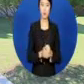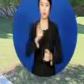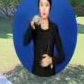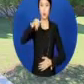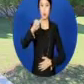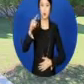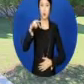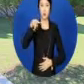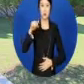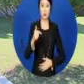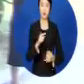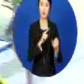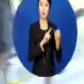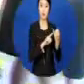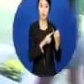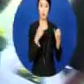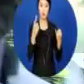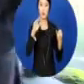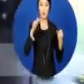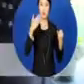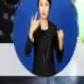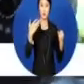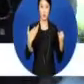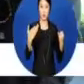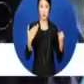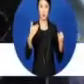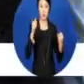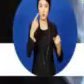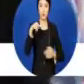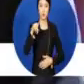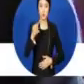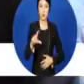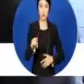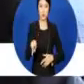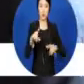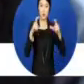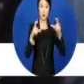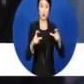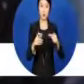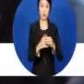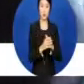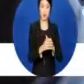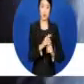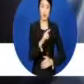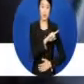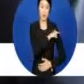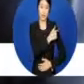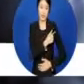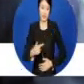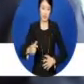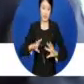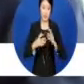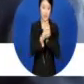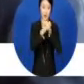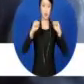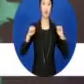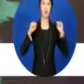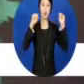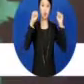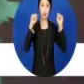유관순 열사는 1919년 호서지방 최대 규모의 독립만세운동인 아훈의 독립만세운동을 주도하다